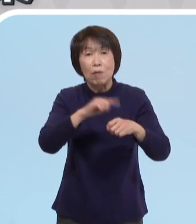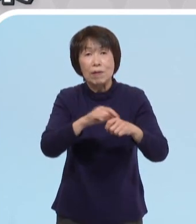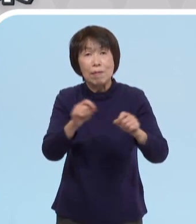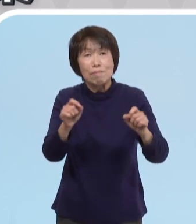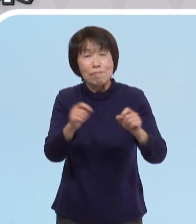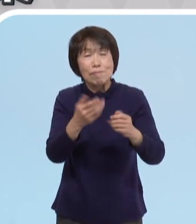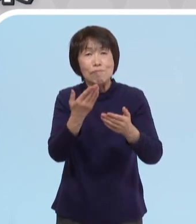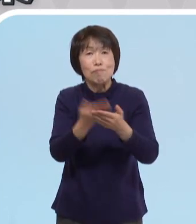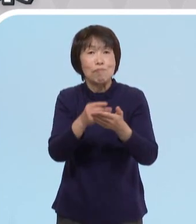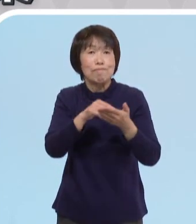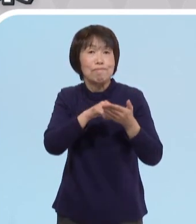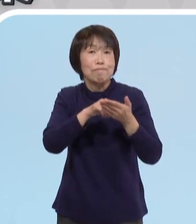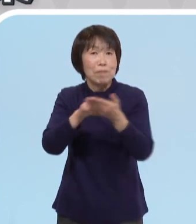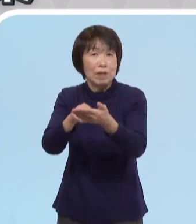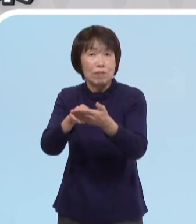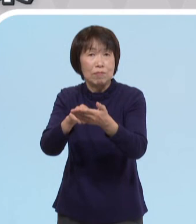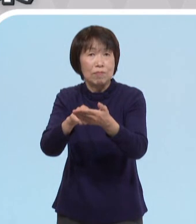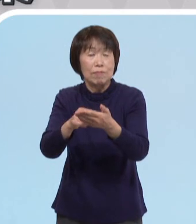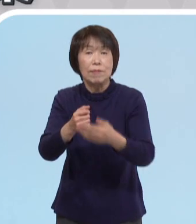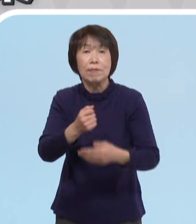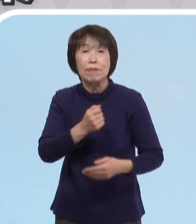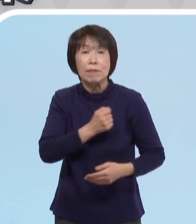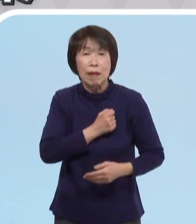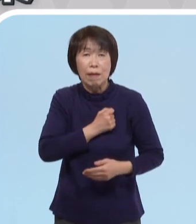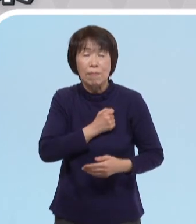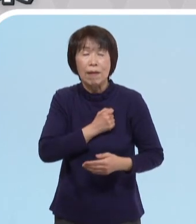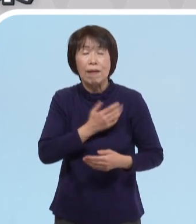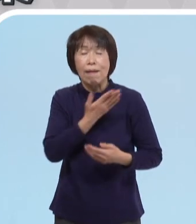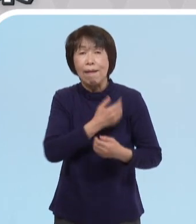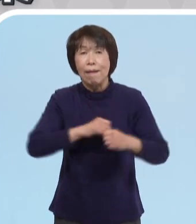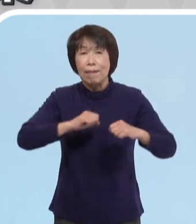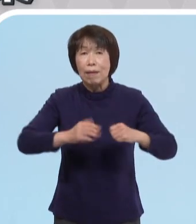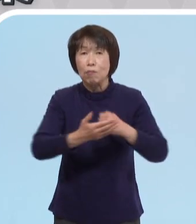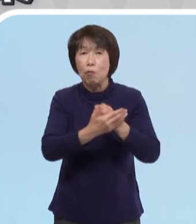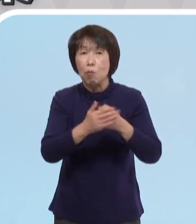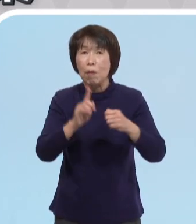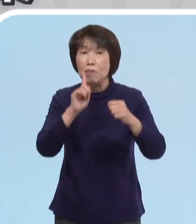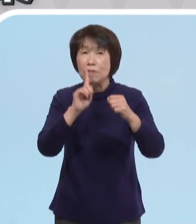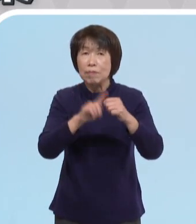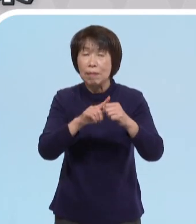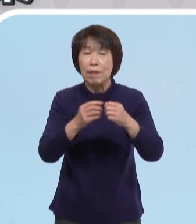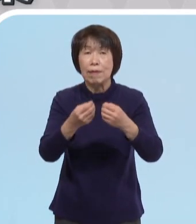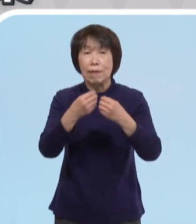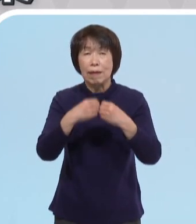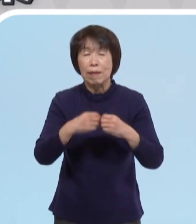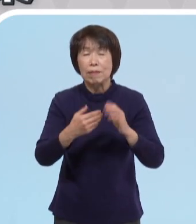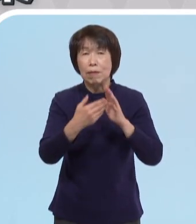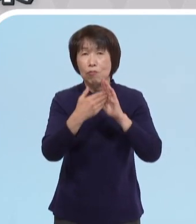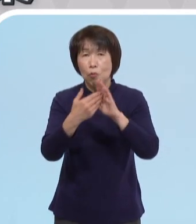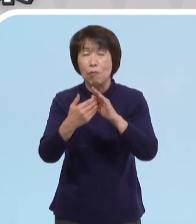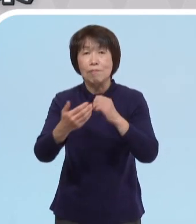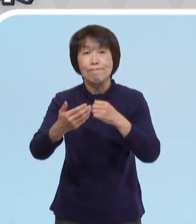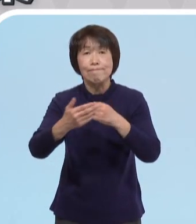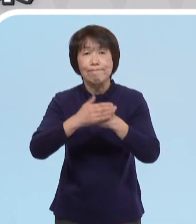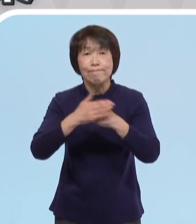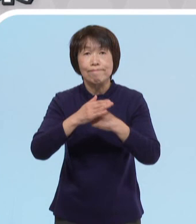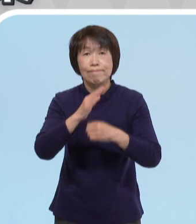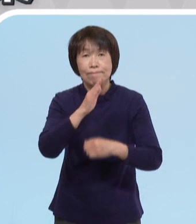要請します。生命・健康を守るためにも感染予防にご協力をお願いします